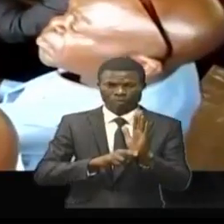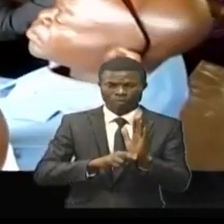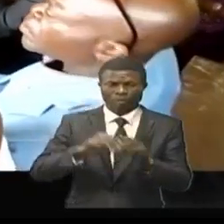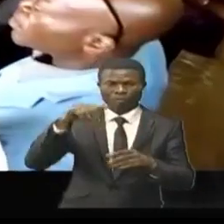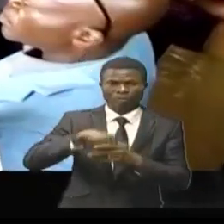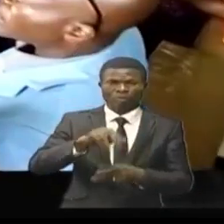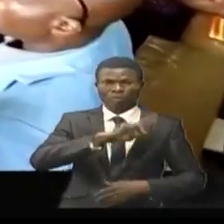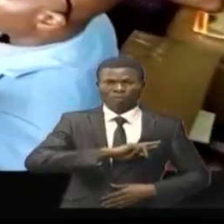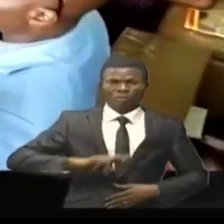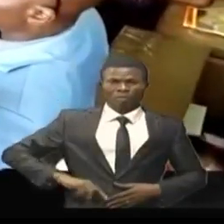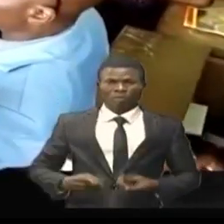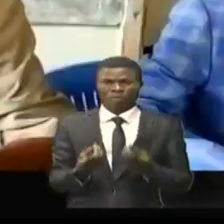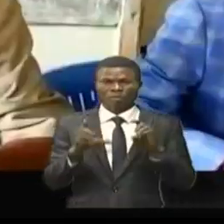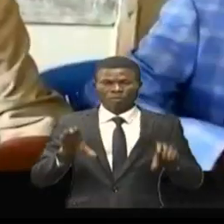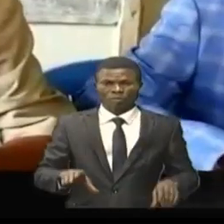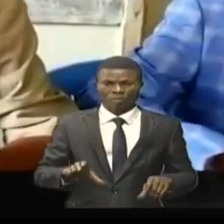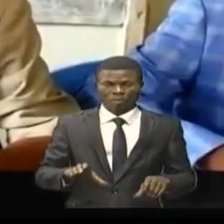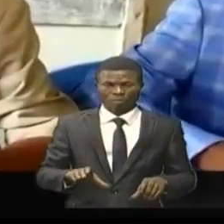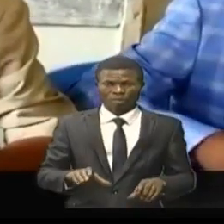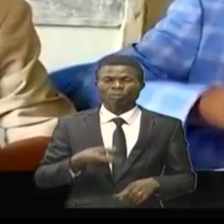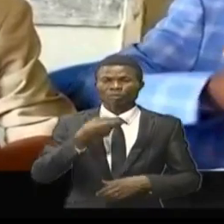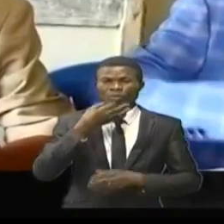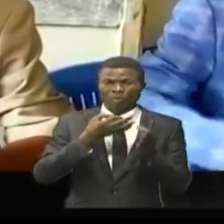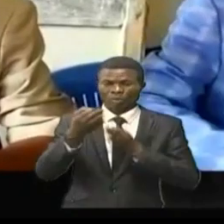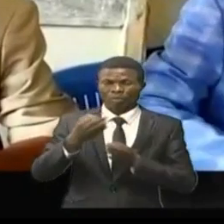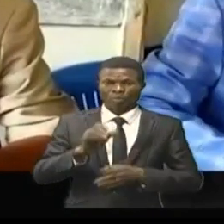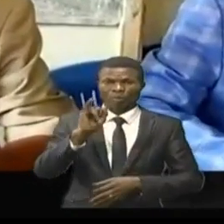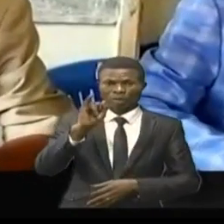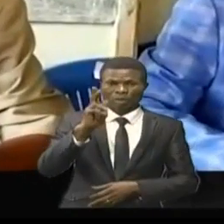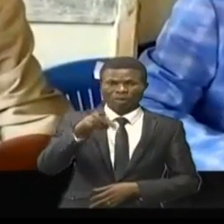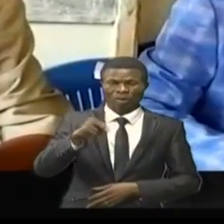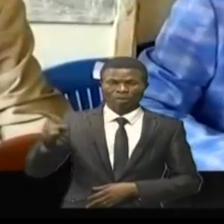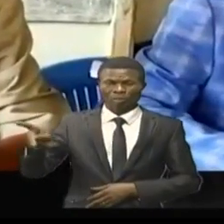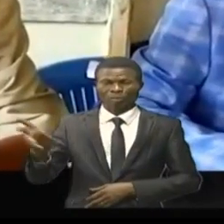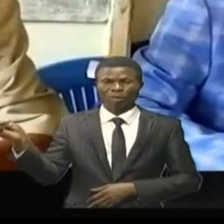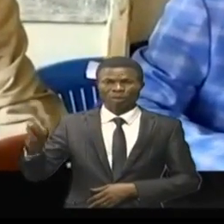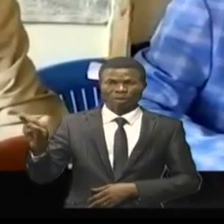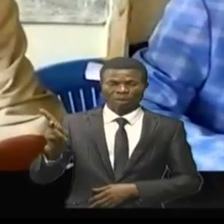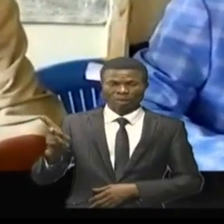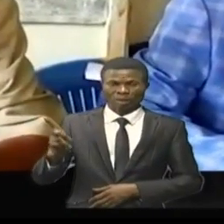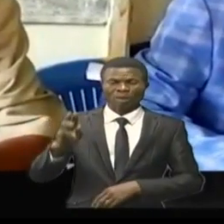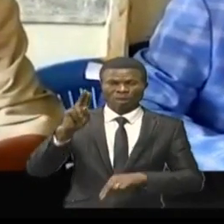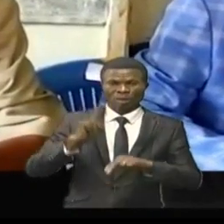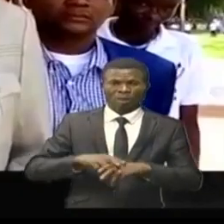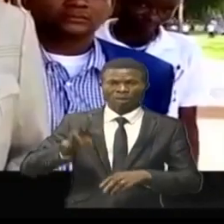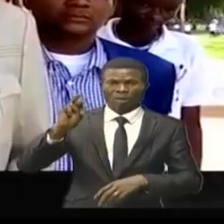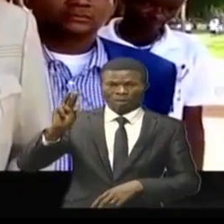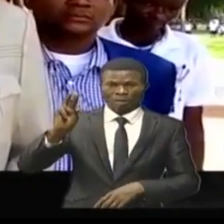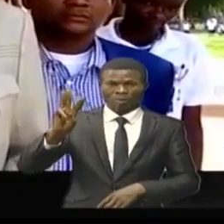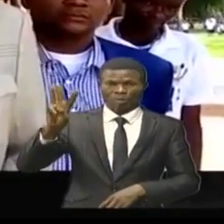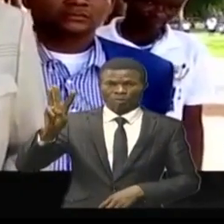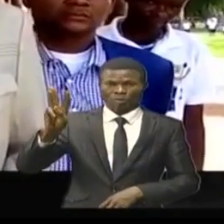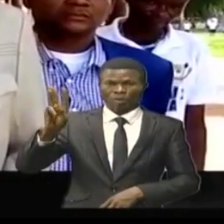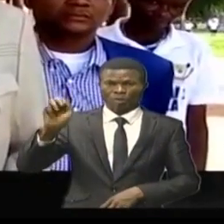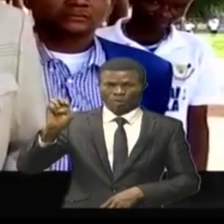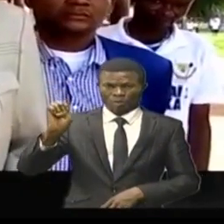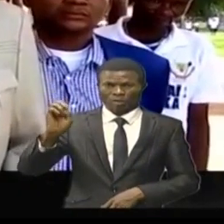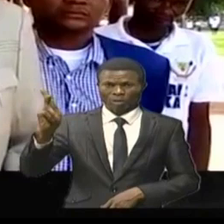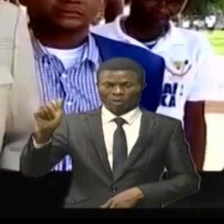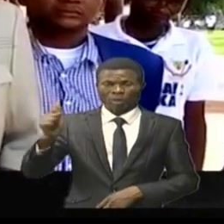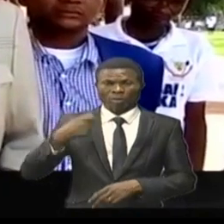République démocratique du Congo, nous dit ici IPP EPST Kassai 2, basé à Mouika. Je reviens de